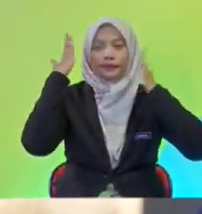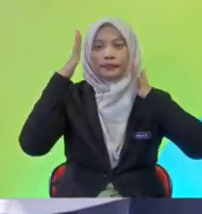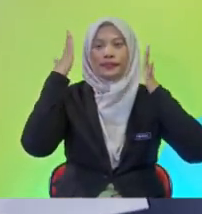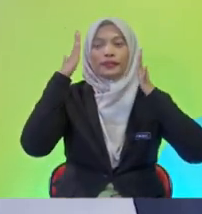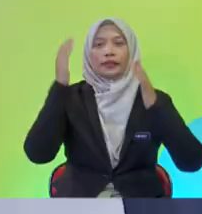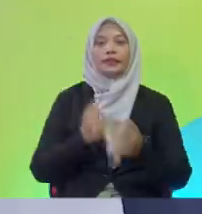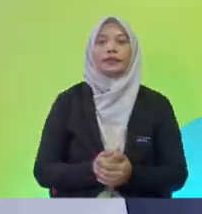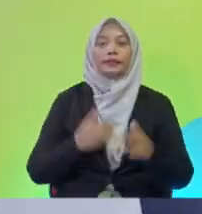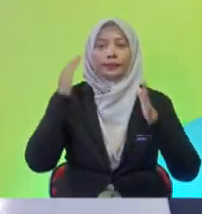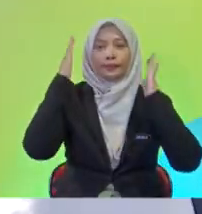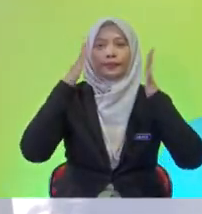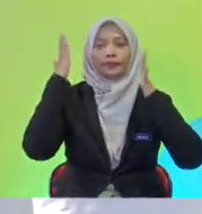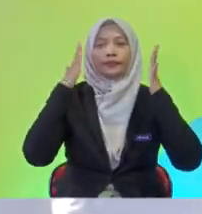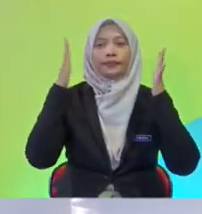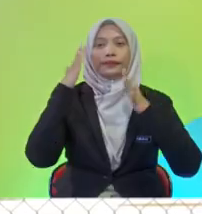diperlukan.